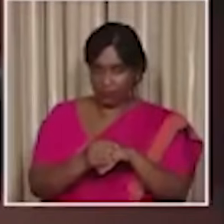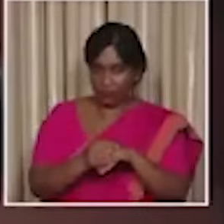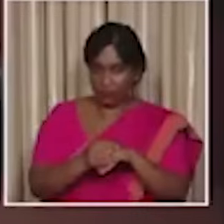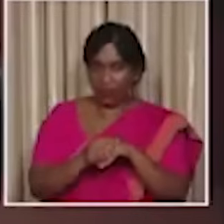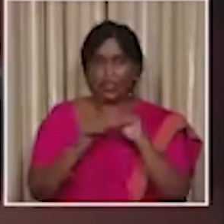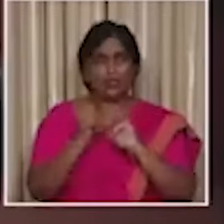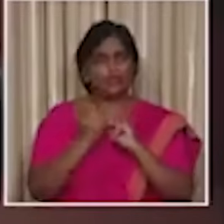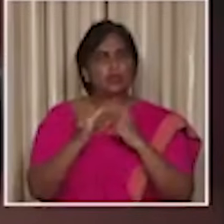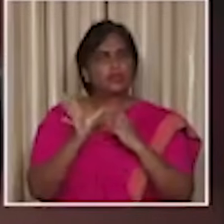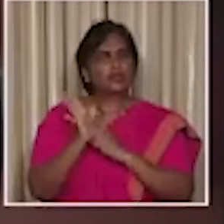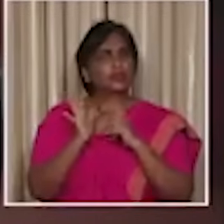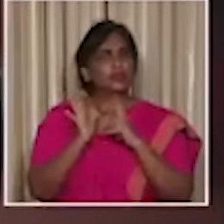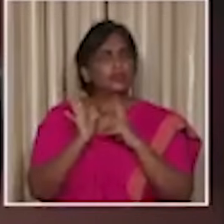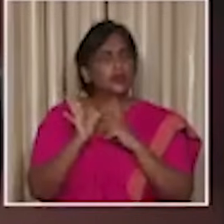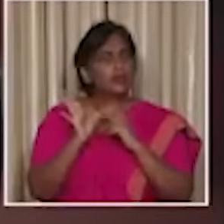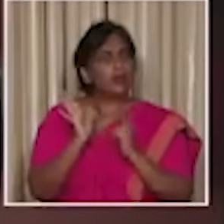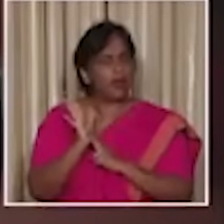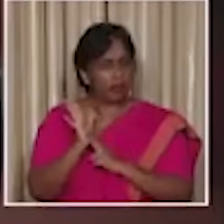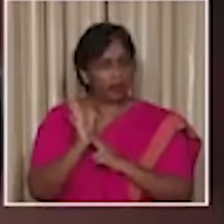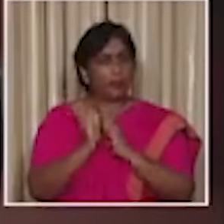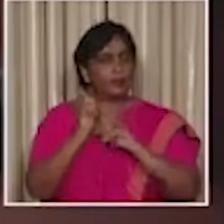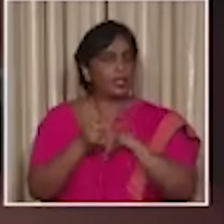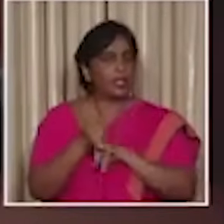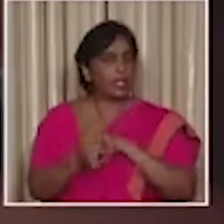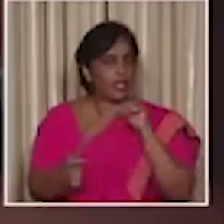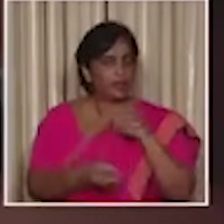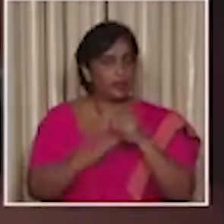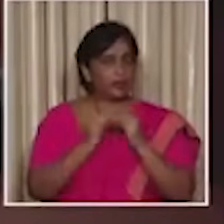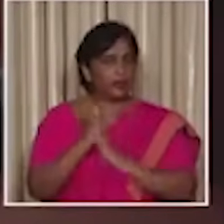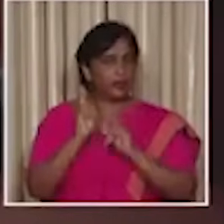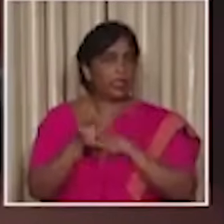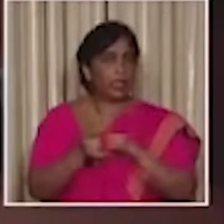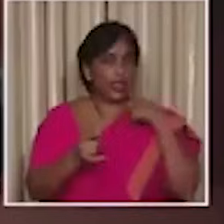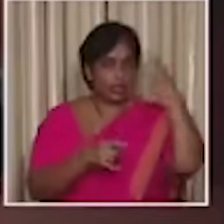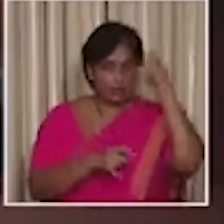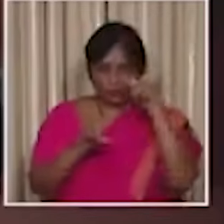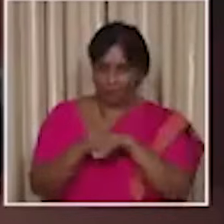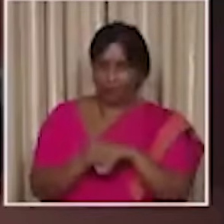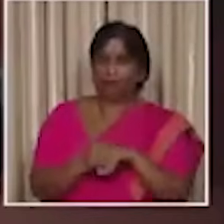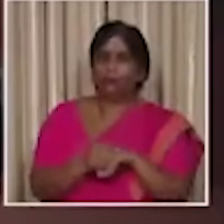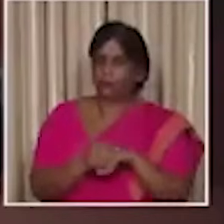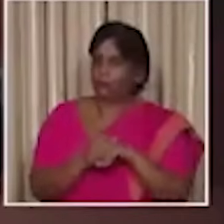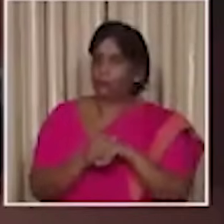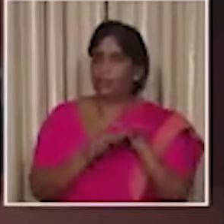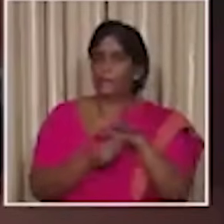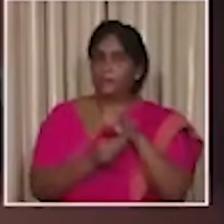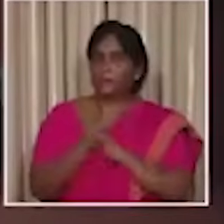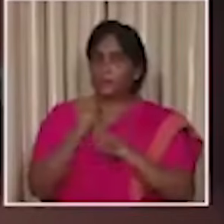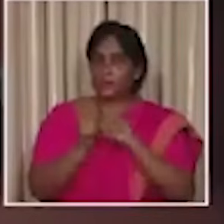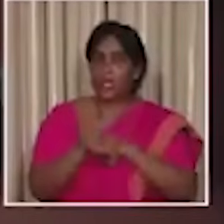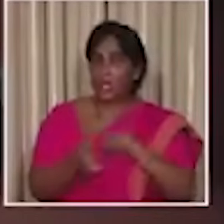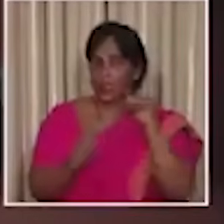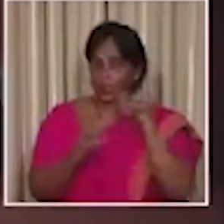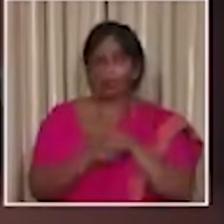සමන් ඒකනායක මහත්මයත් ඉන්න අමාත්‍යංශ ලේකම් කර්මාන්ත අමාත්‍යංශ ලේකම්තුමියත් ඉන්න සහ පරිසර අමාත්‍යංශ ලේකම්තුමත්